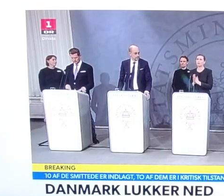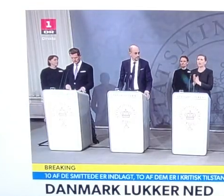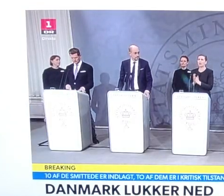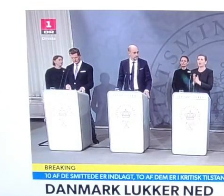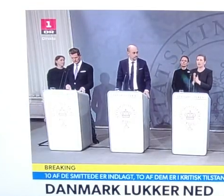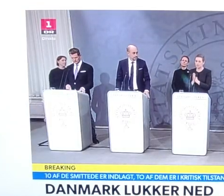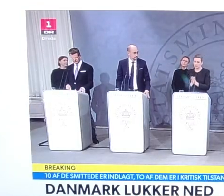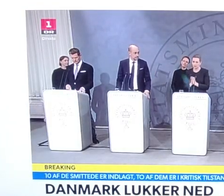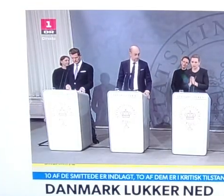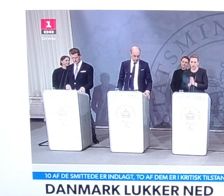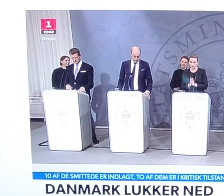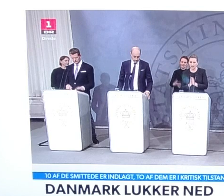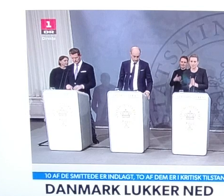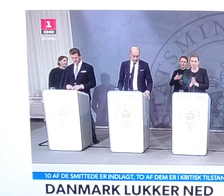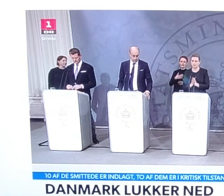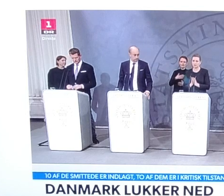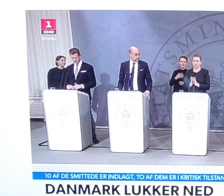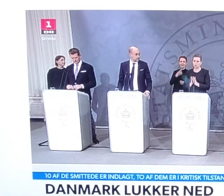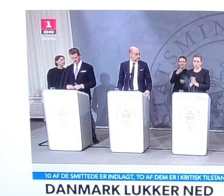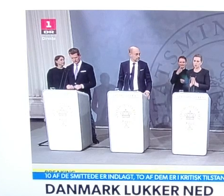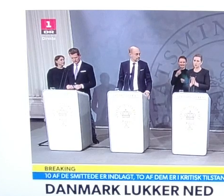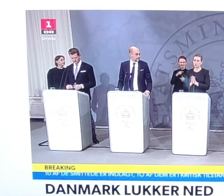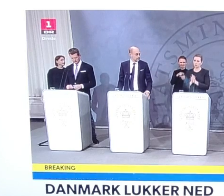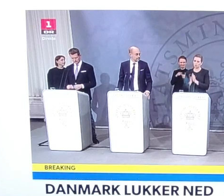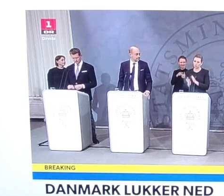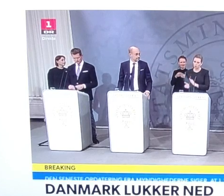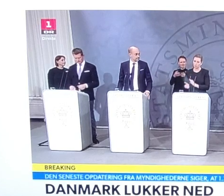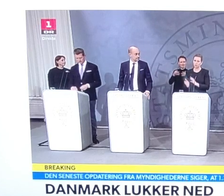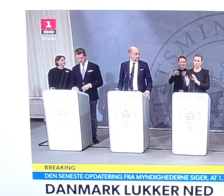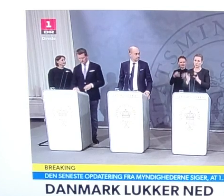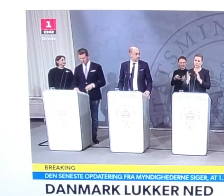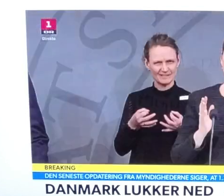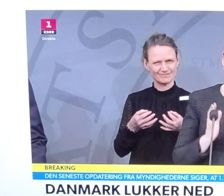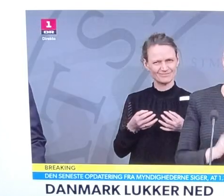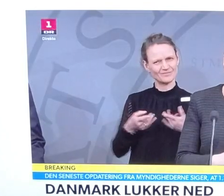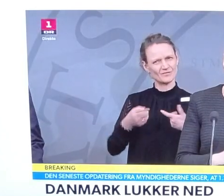Jeg vil gerne sige et par ting til spørgsmålet om påbud,